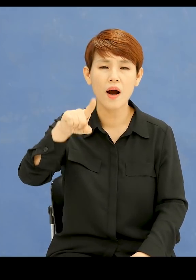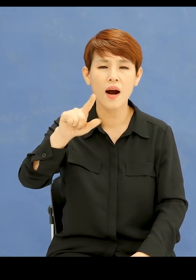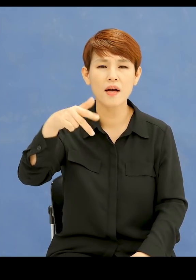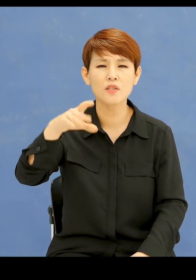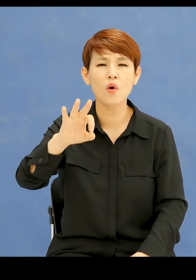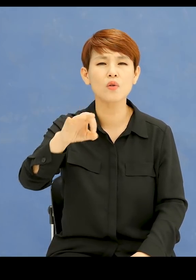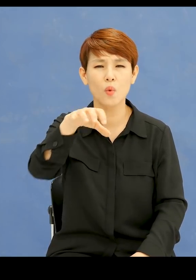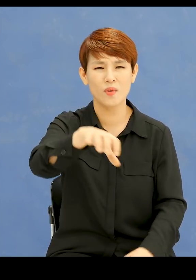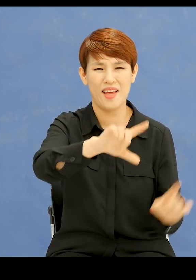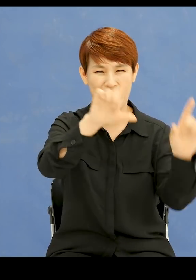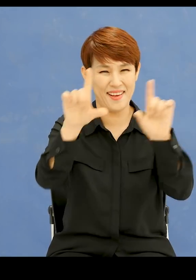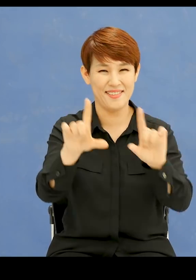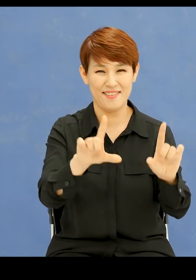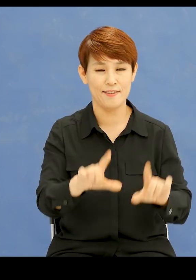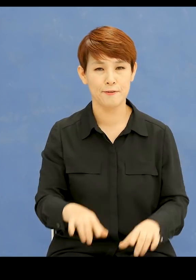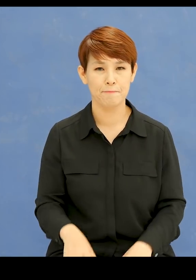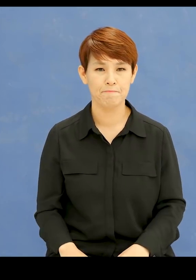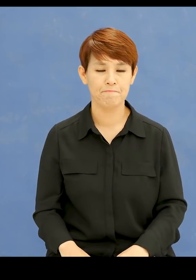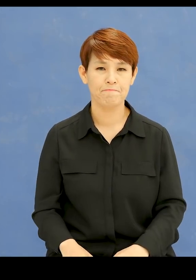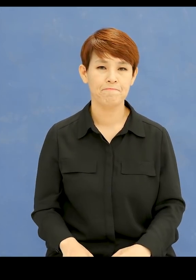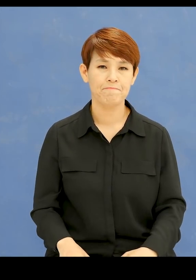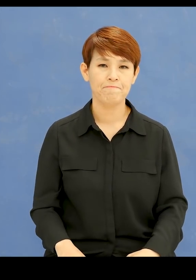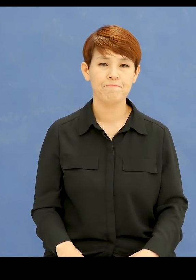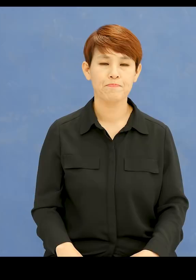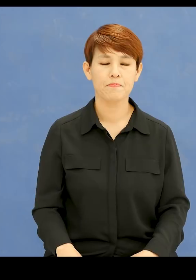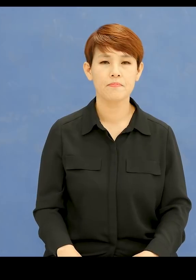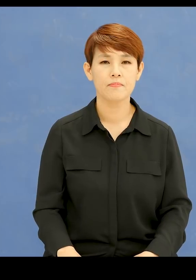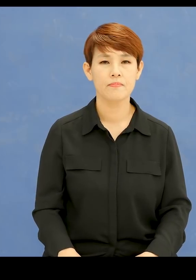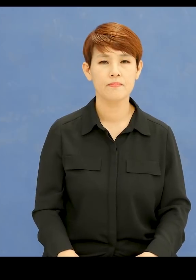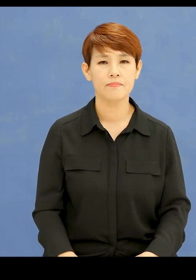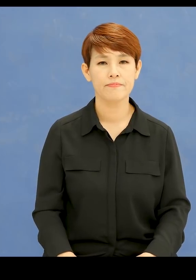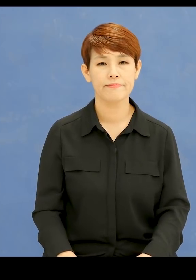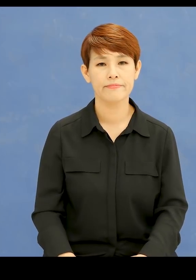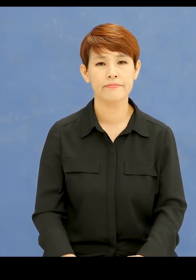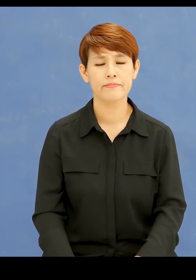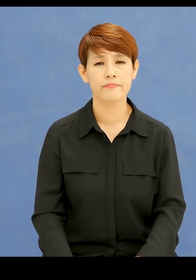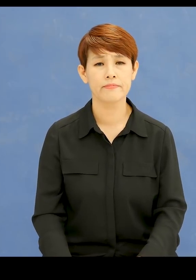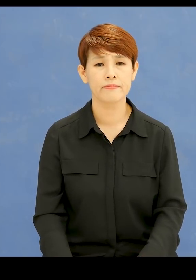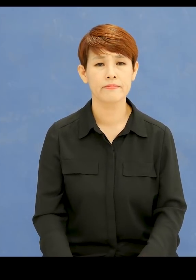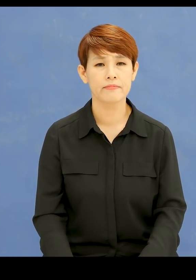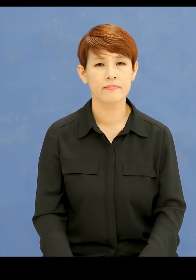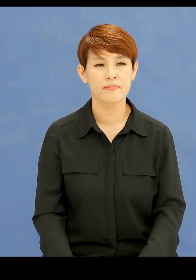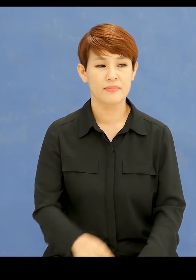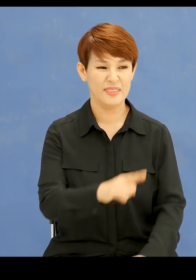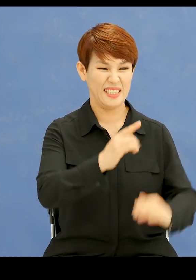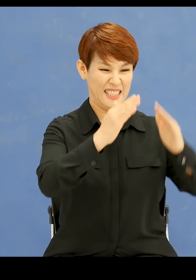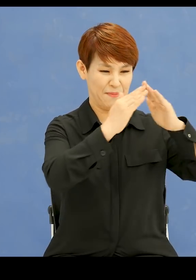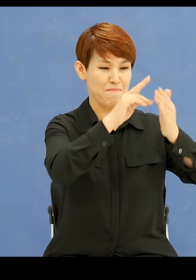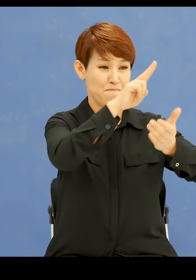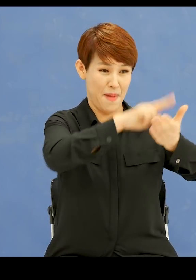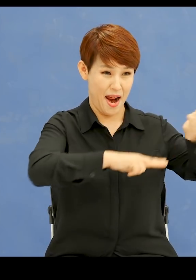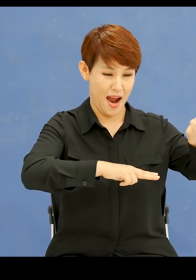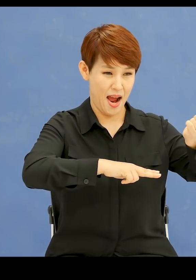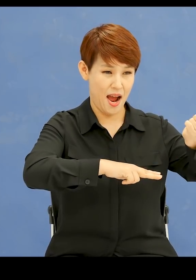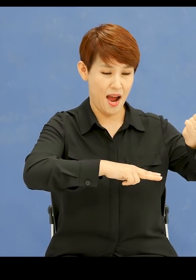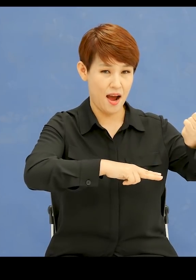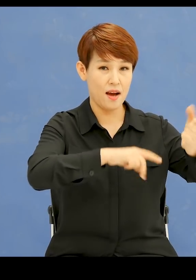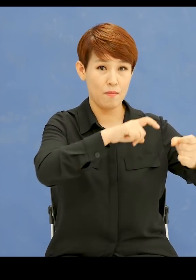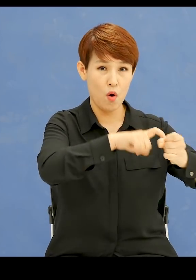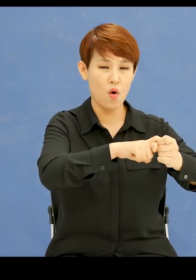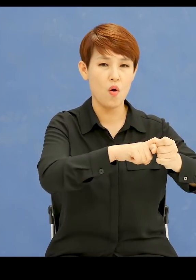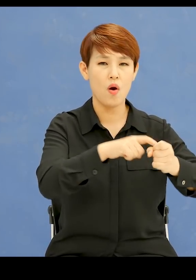가정동입니다. 가정동. 서구 가정동. 청라 바로 옆에 있는 동네인데 그 집을 팔아달라고 아버지